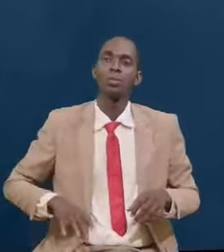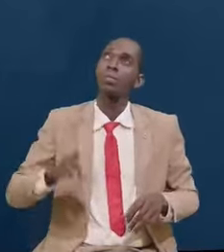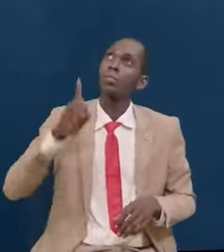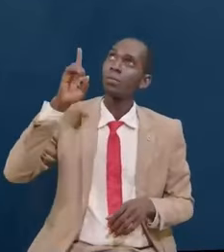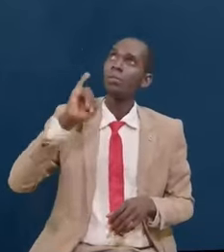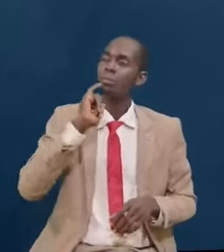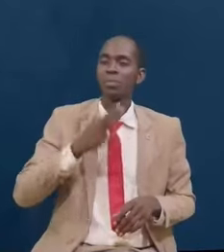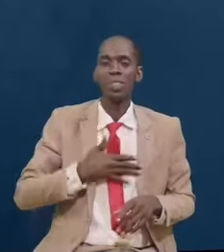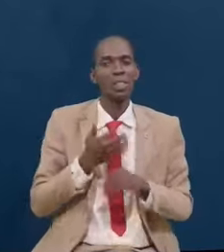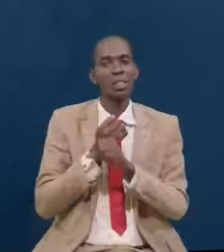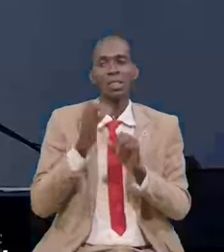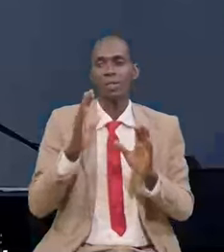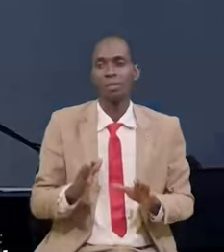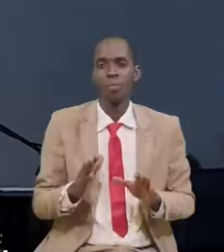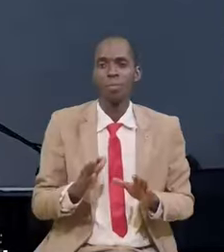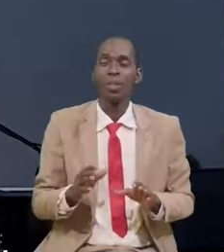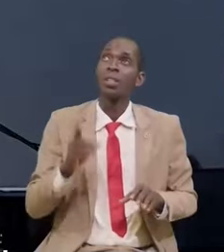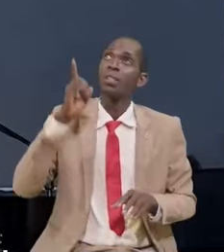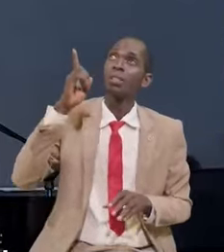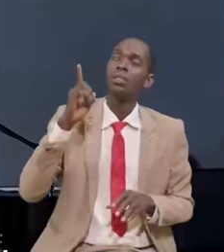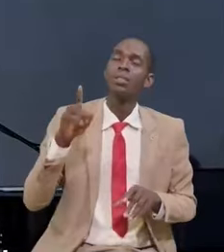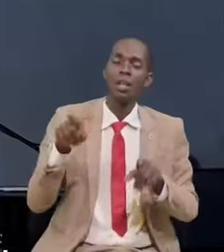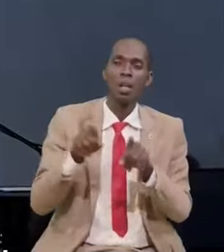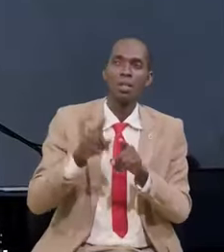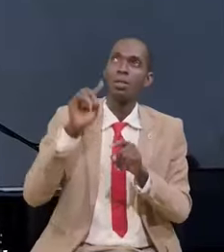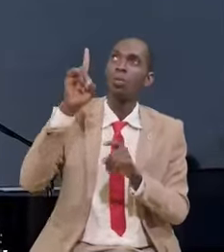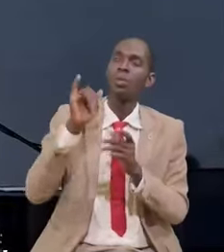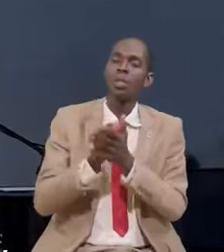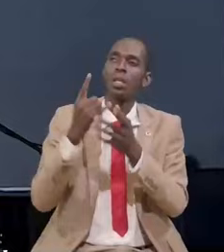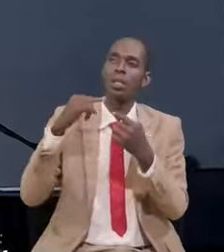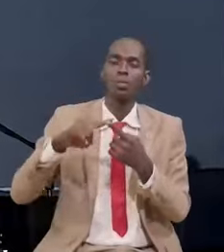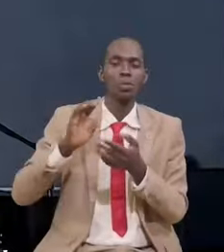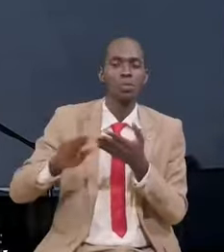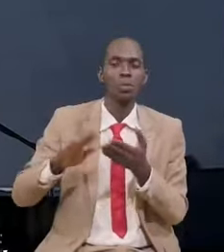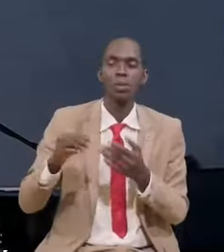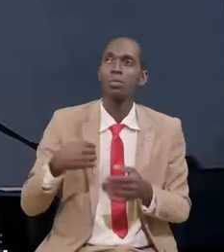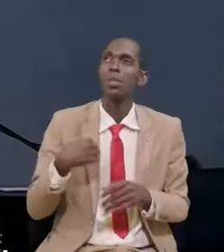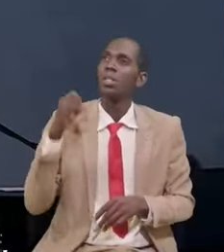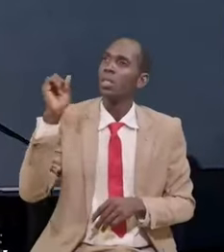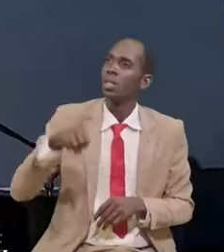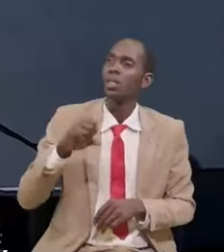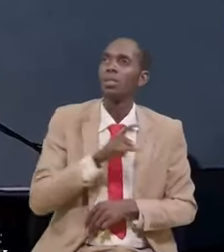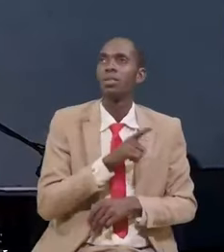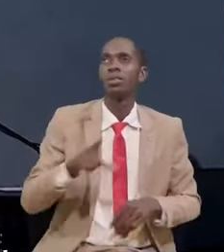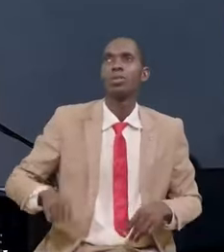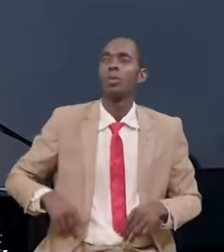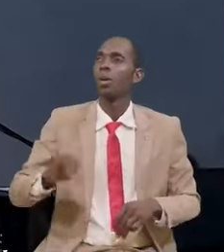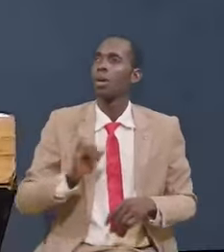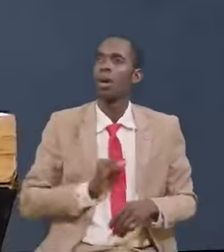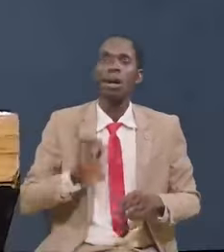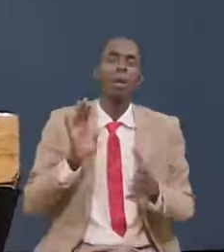sauveur. Comme celui qui est venu me pardonner. Oui, Seigneur, je crois.